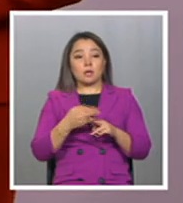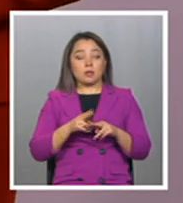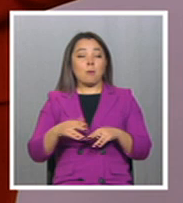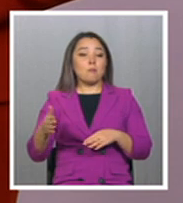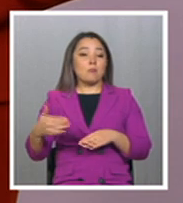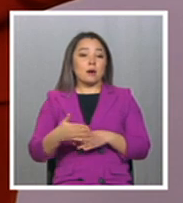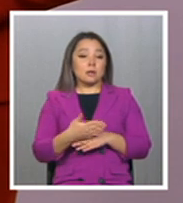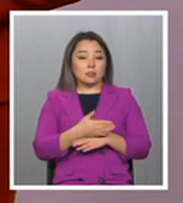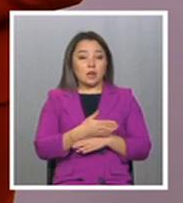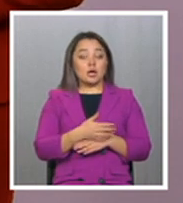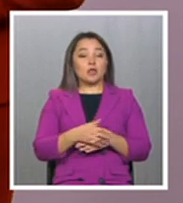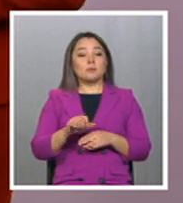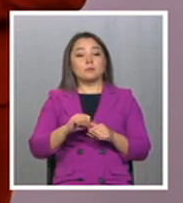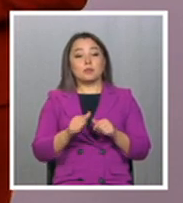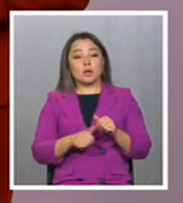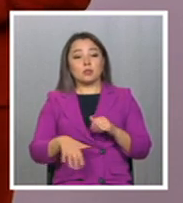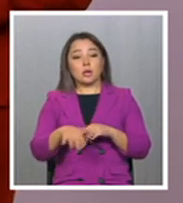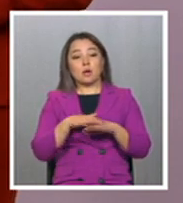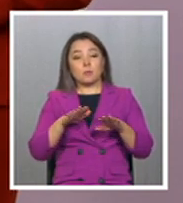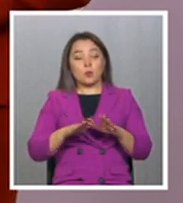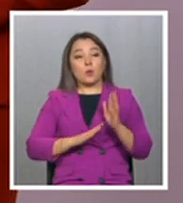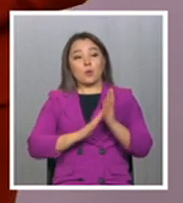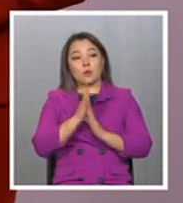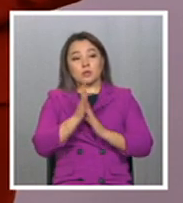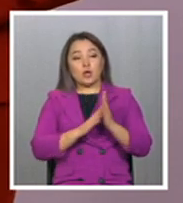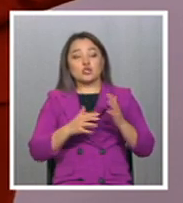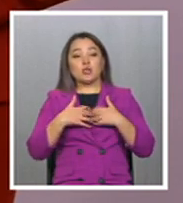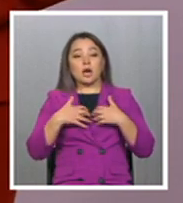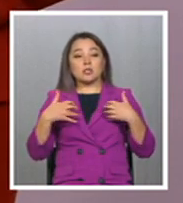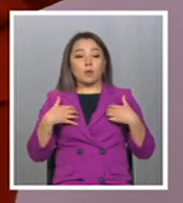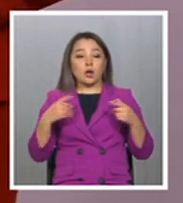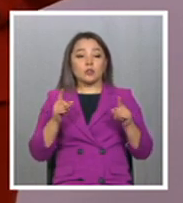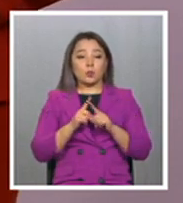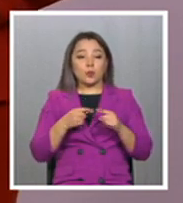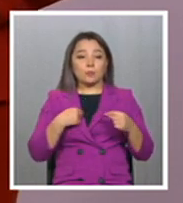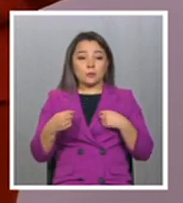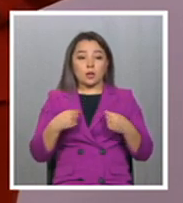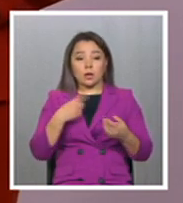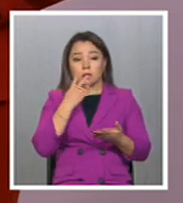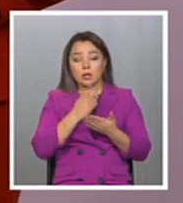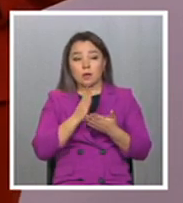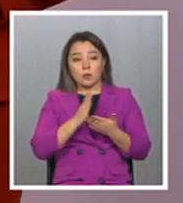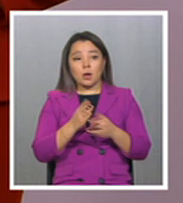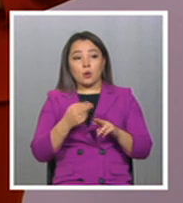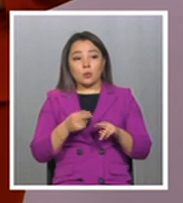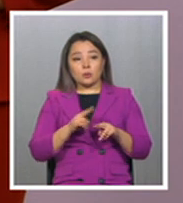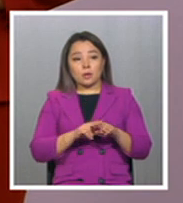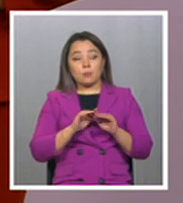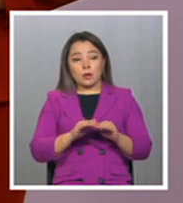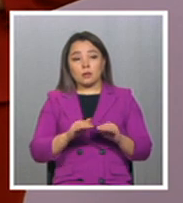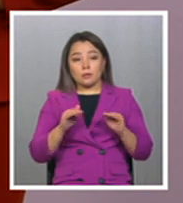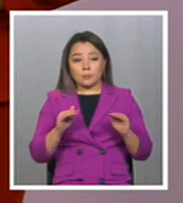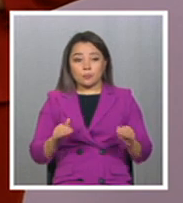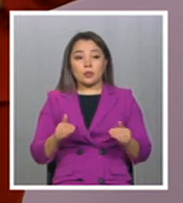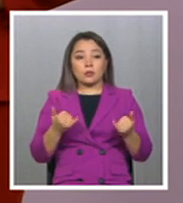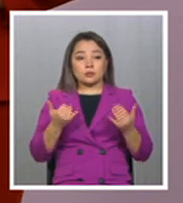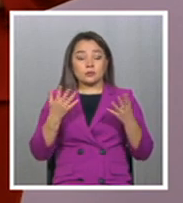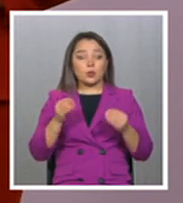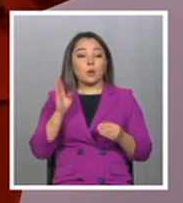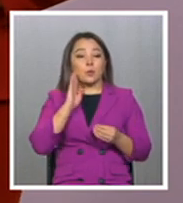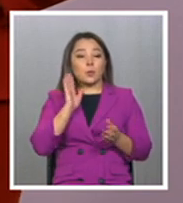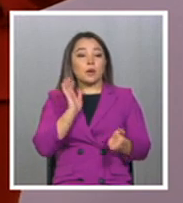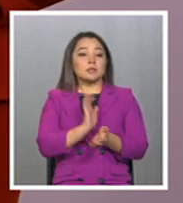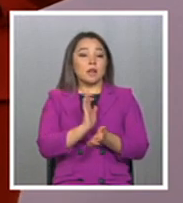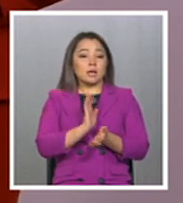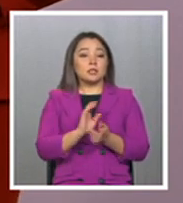Балықтар, жағалаудағы өсімдіктер мен жан-жануарлар зардап шегеді. Ендеше, балалар, қазір судың